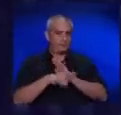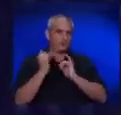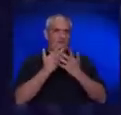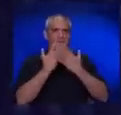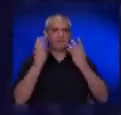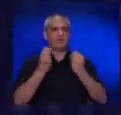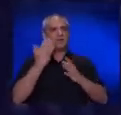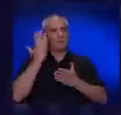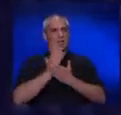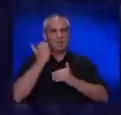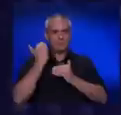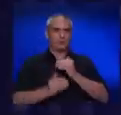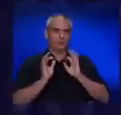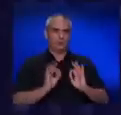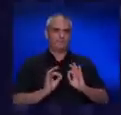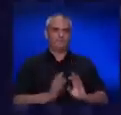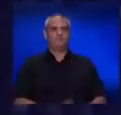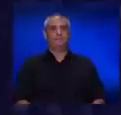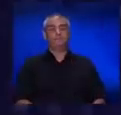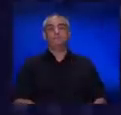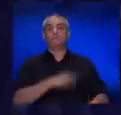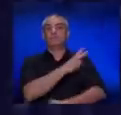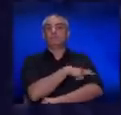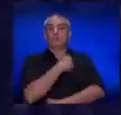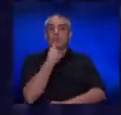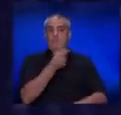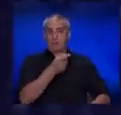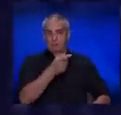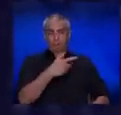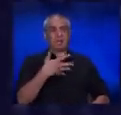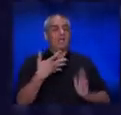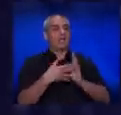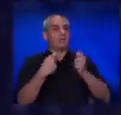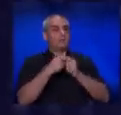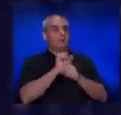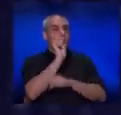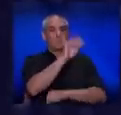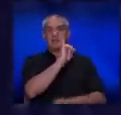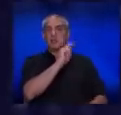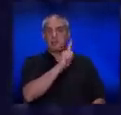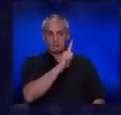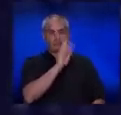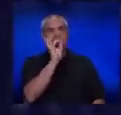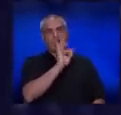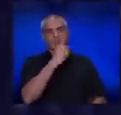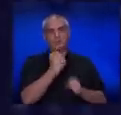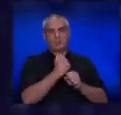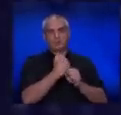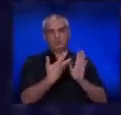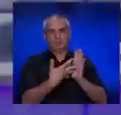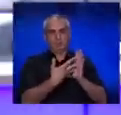להבהרת הדברים עד תומם. מהמשטרה נמסר בתגובה, חקירה בעניין התלונה נגד יורם לוינשטיין עדיין מתנהלת.